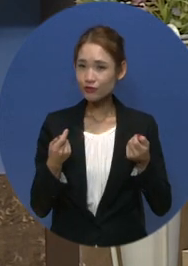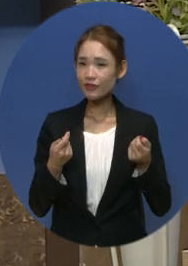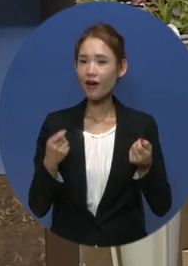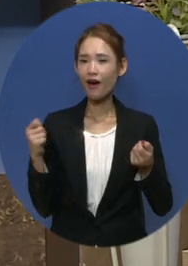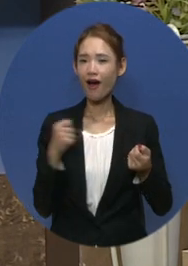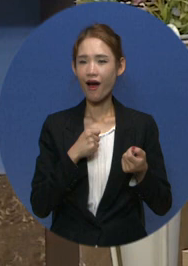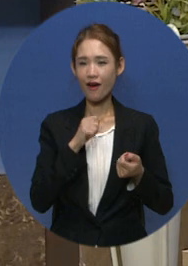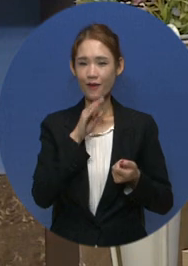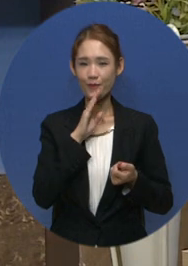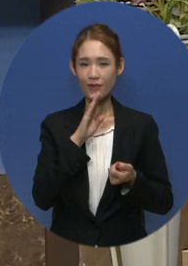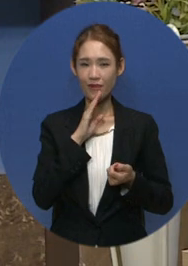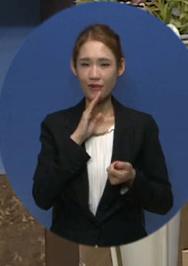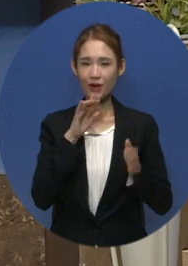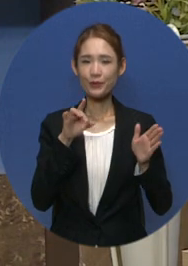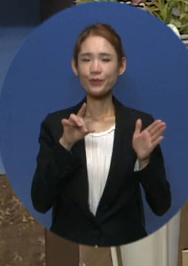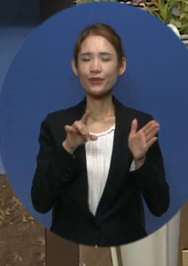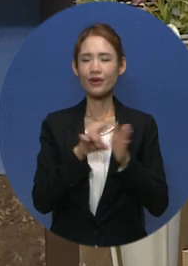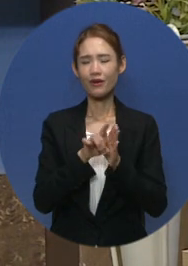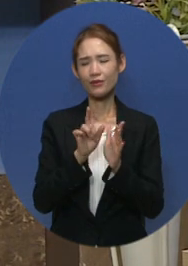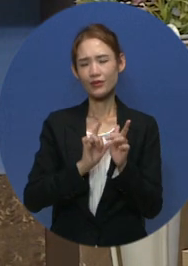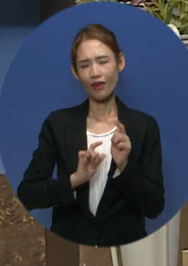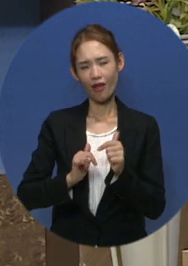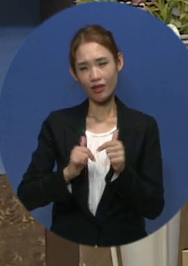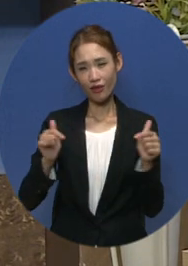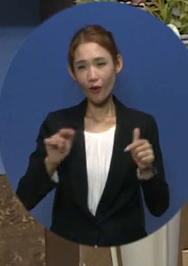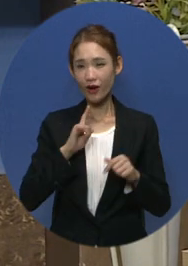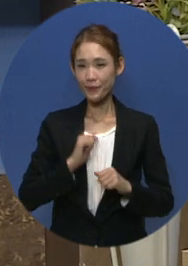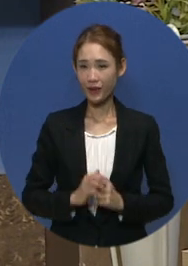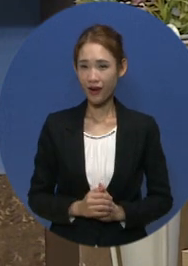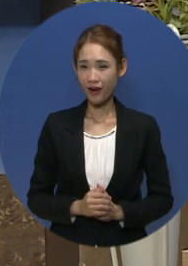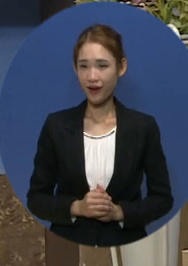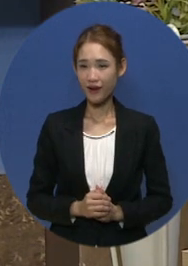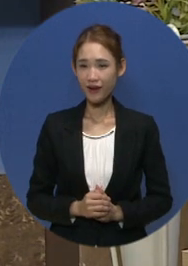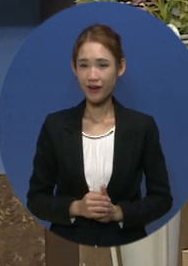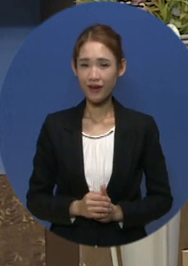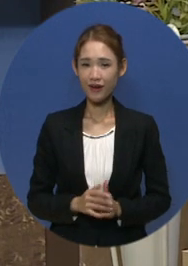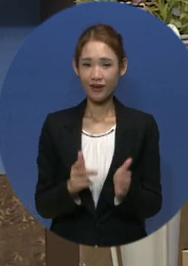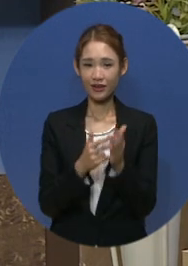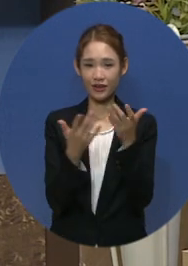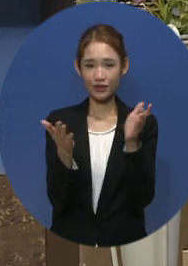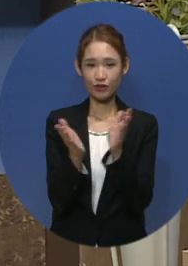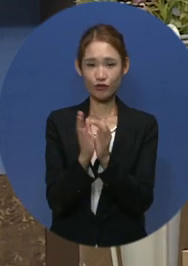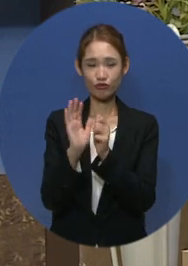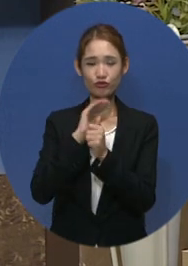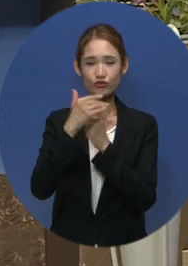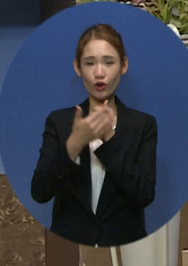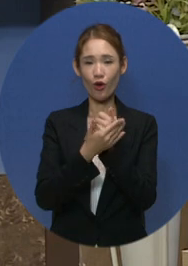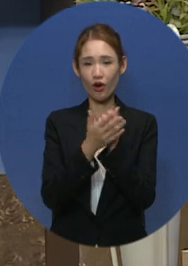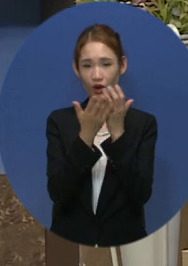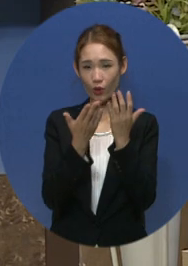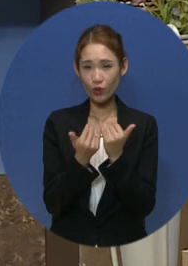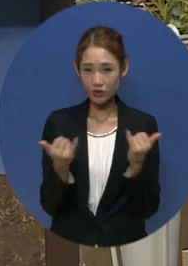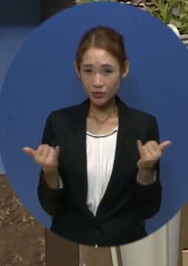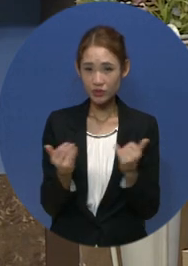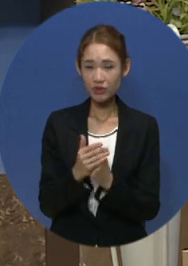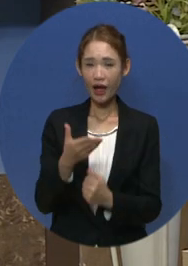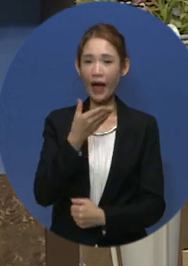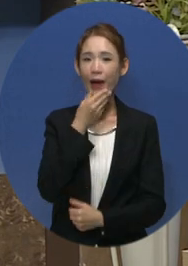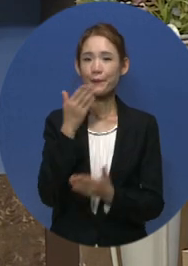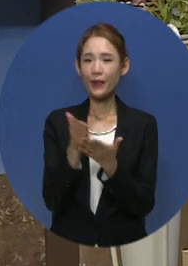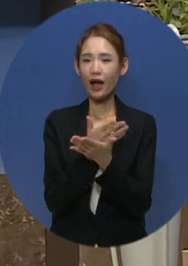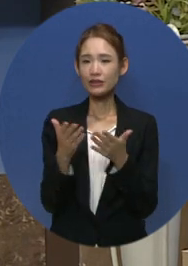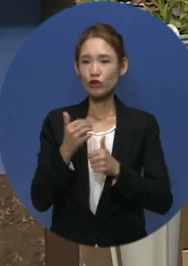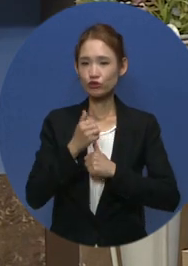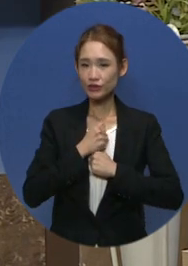그런 의미로 해석이 네. 되는데요. 또 이 재단에 후원하고 싶은 분들이 이 또 우리